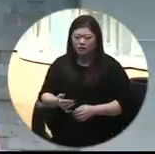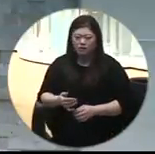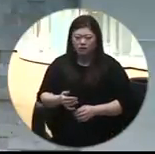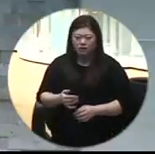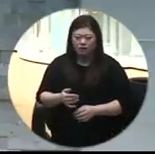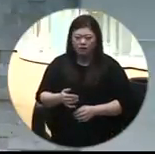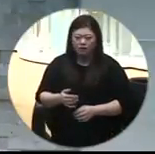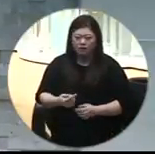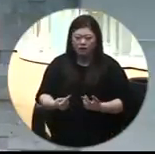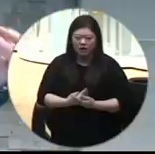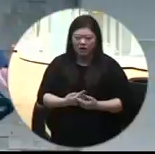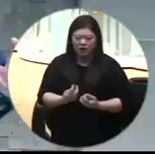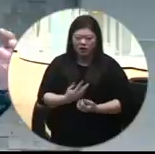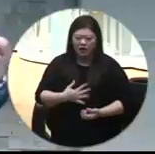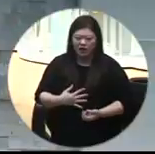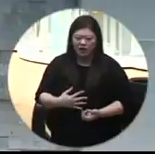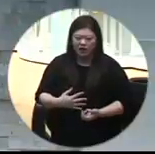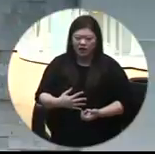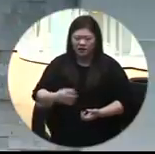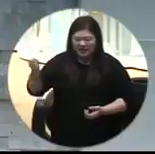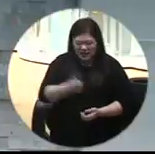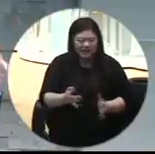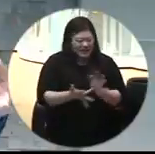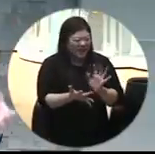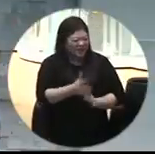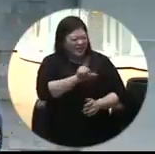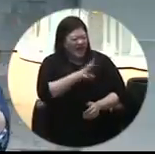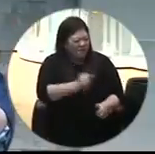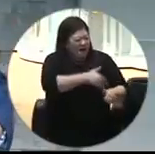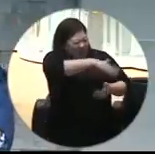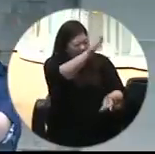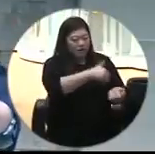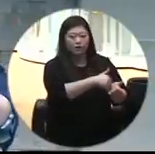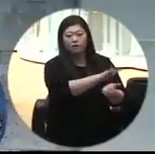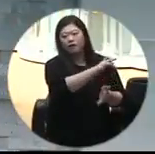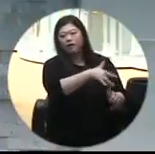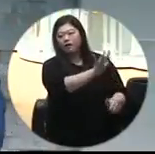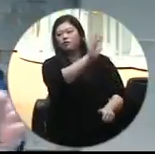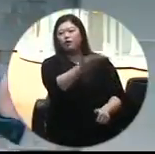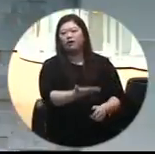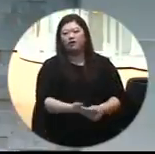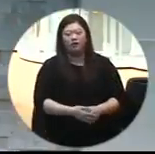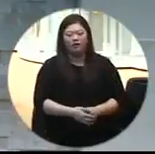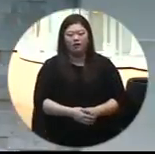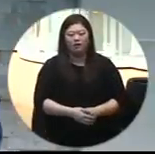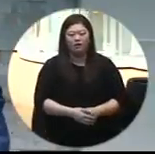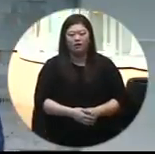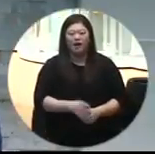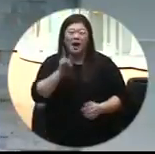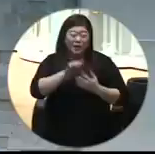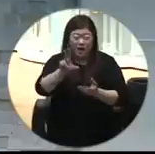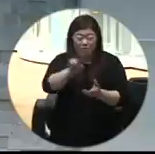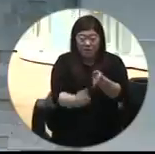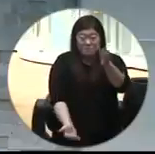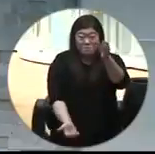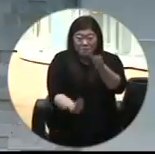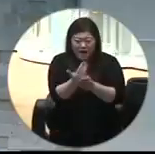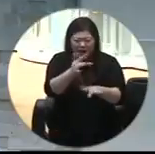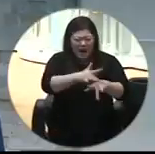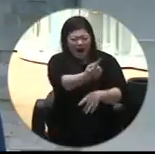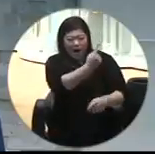여러분 삶 속에 미움이, 여러분 시기가, 질투가, 마음속에 상식이 삼장이 찾아오거든! 예수 이름